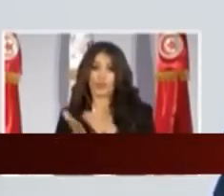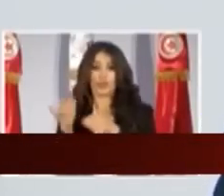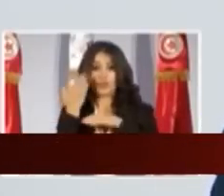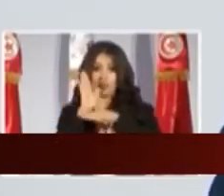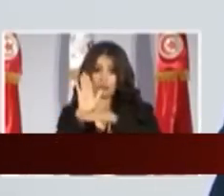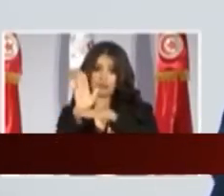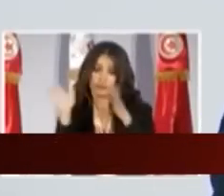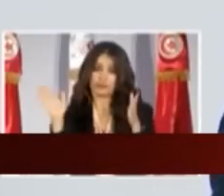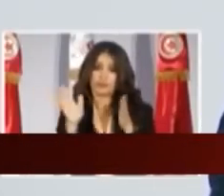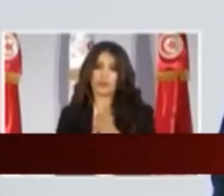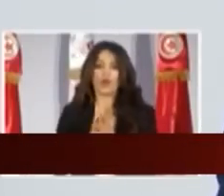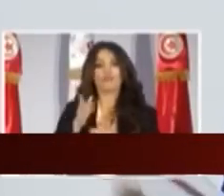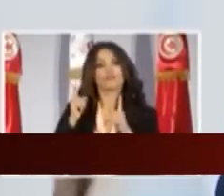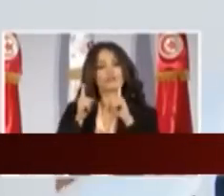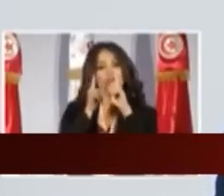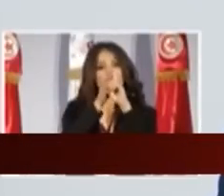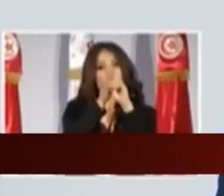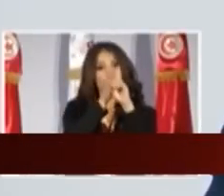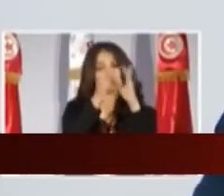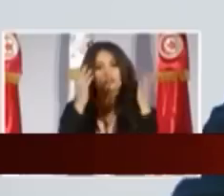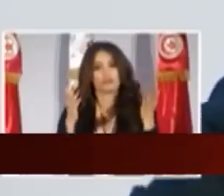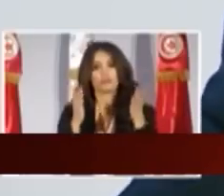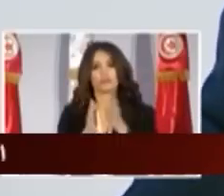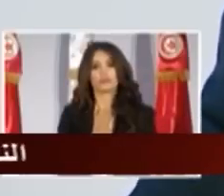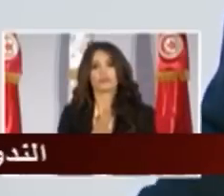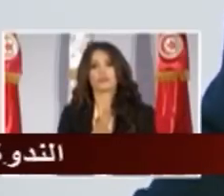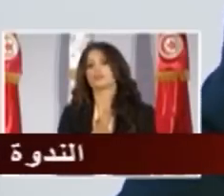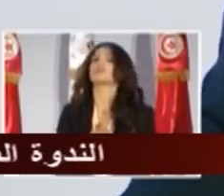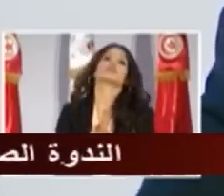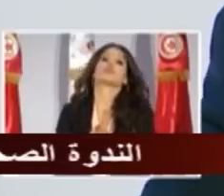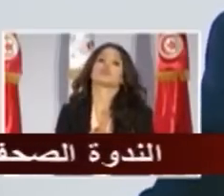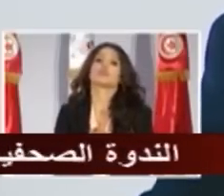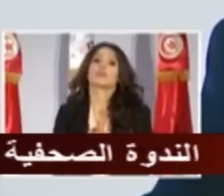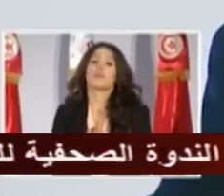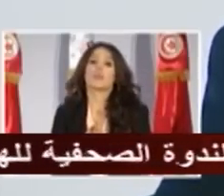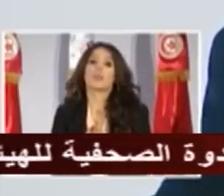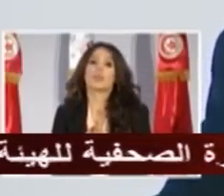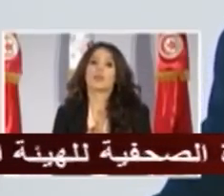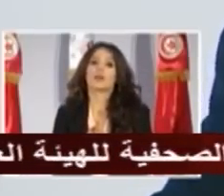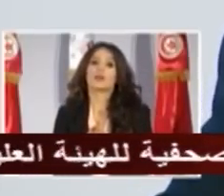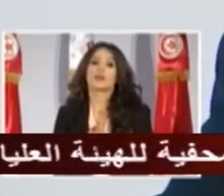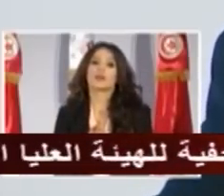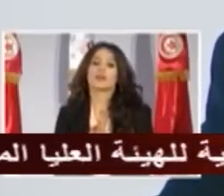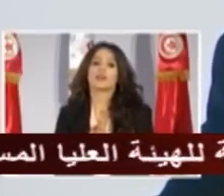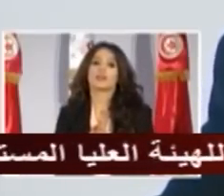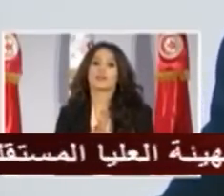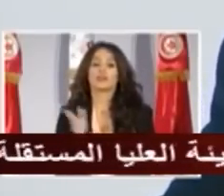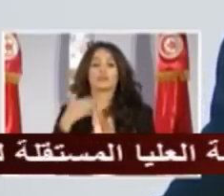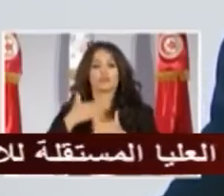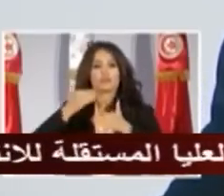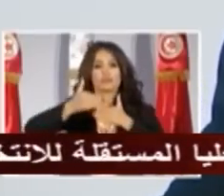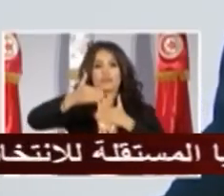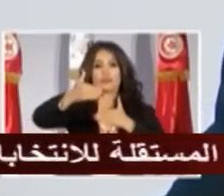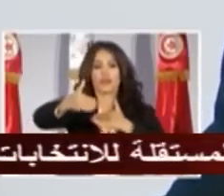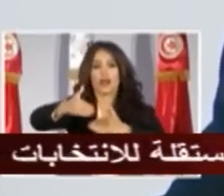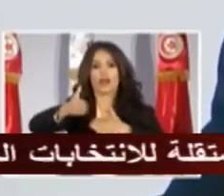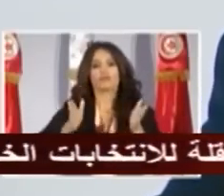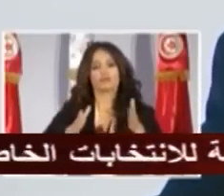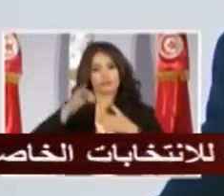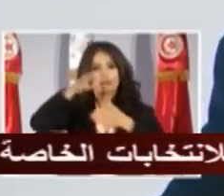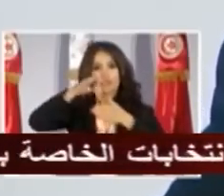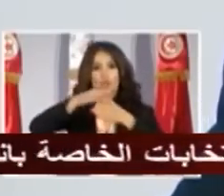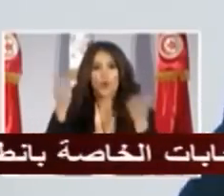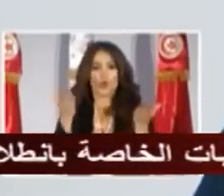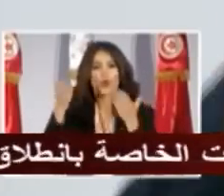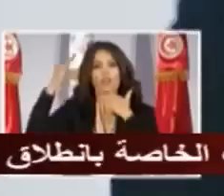في خصوص تقدم المرحله الاقتراع في الخارج